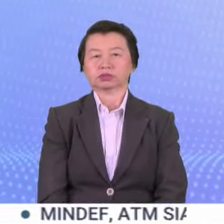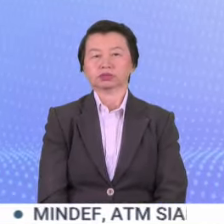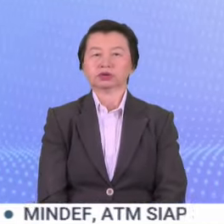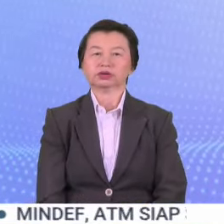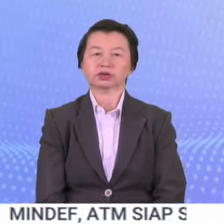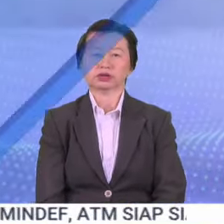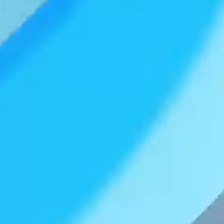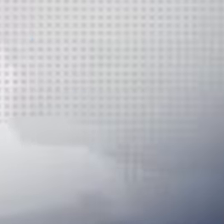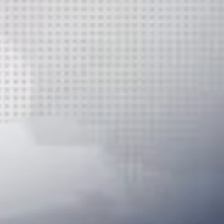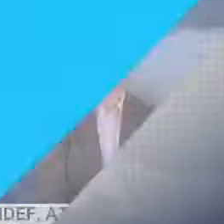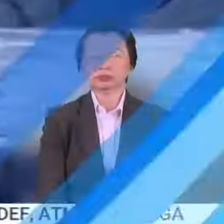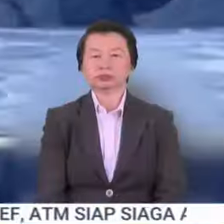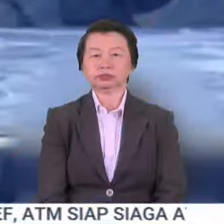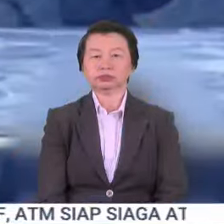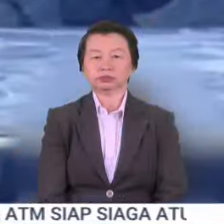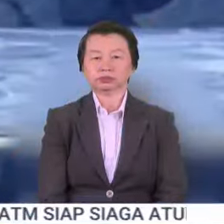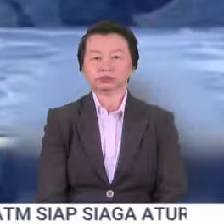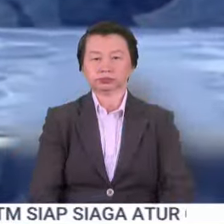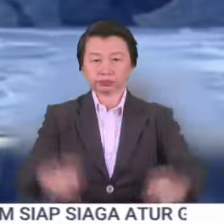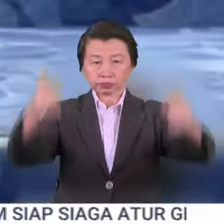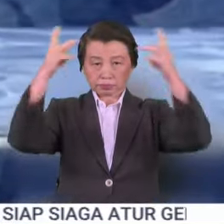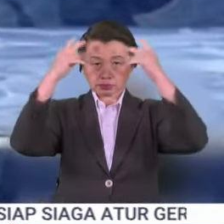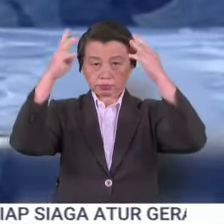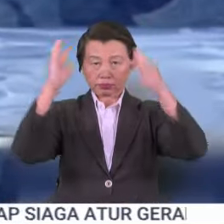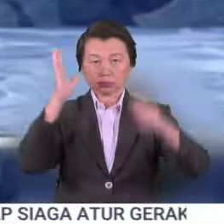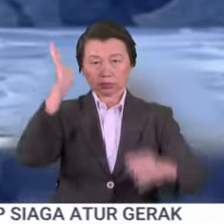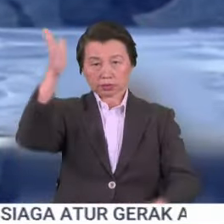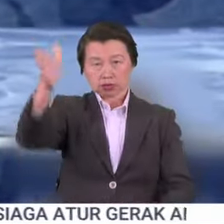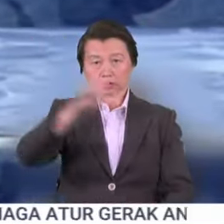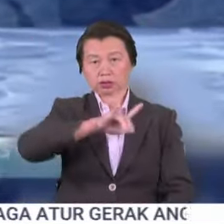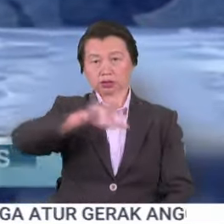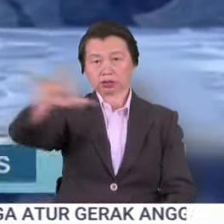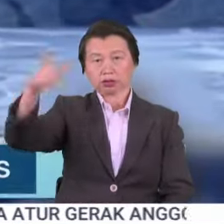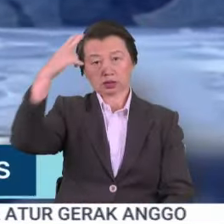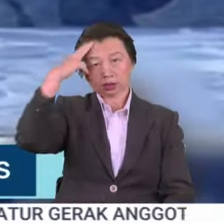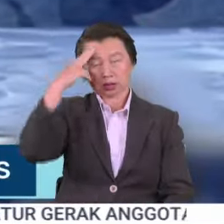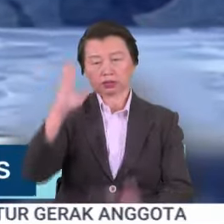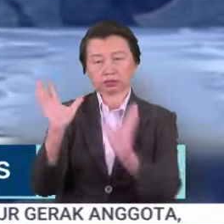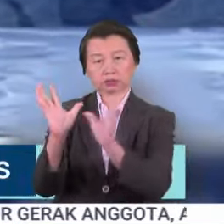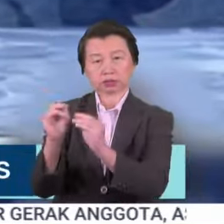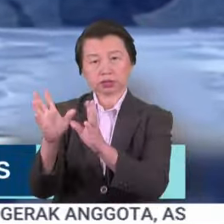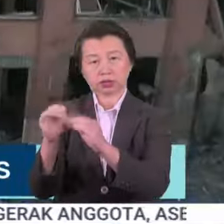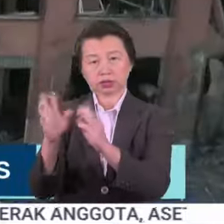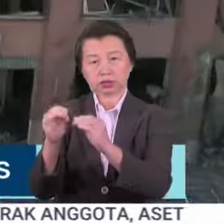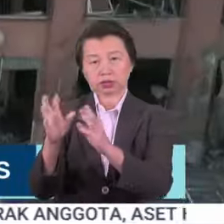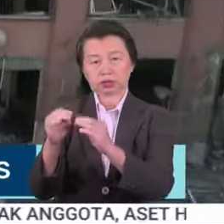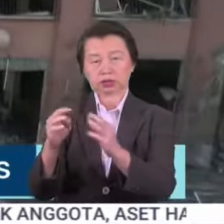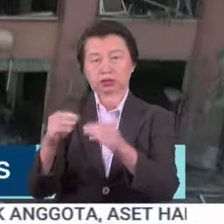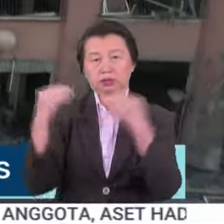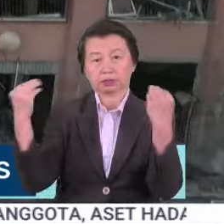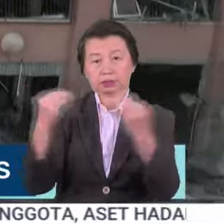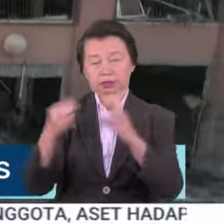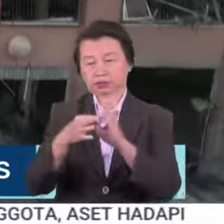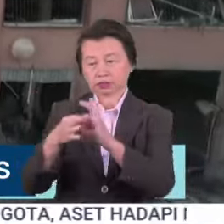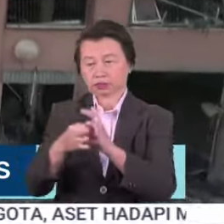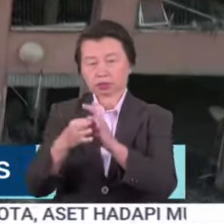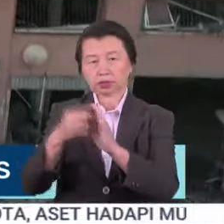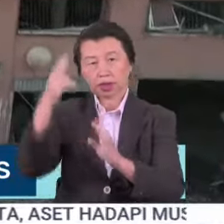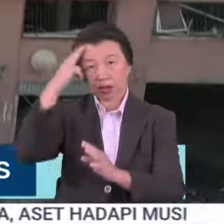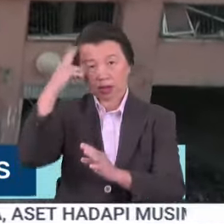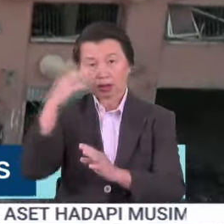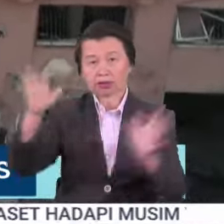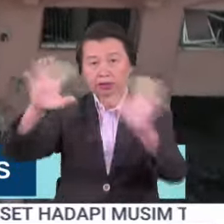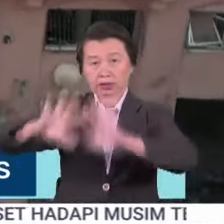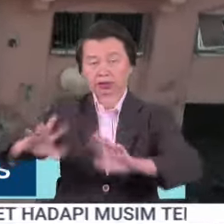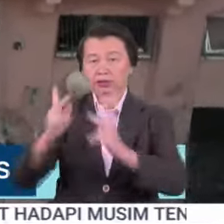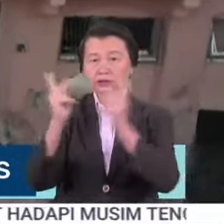Esensi. Perdana Menteri akan ke Riyadh, Arab Saudi bagi menghadiri persidangan tetap di antara Majlis Kerjasama Teluk dan ASEAN